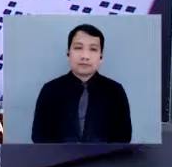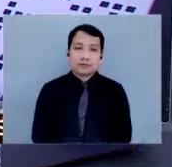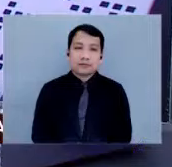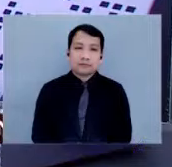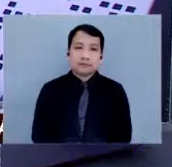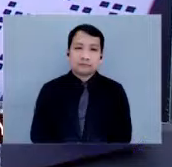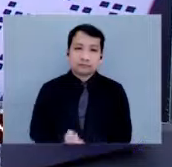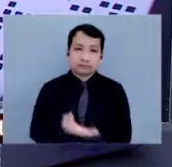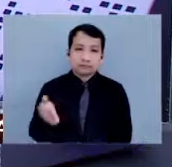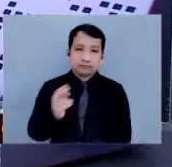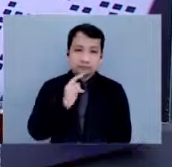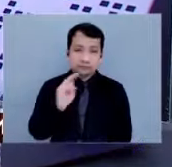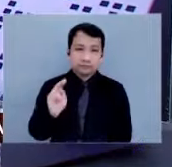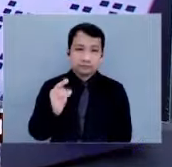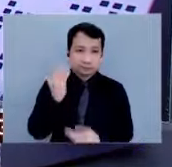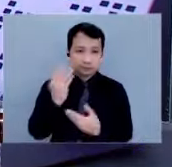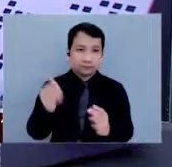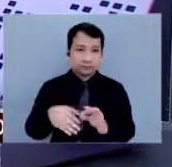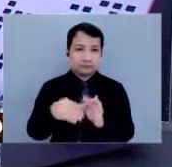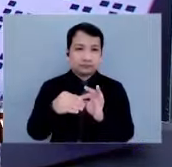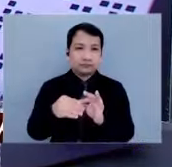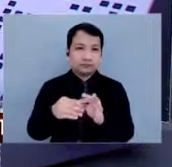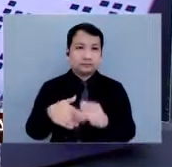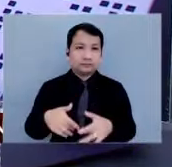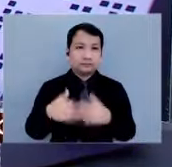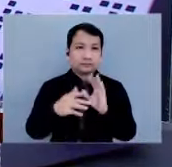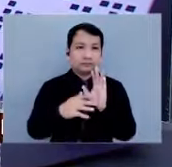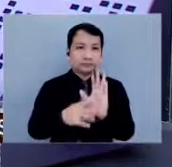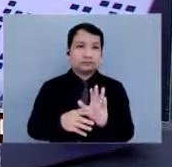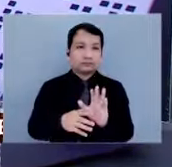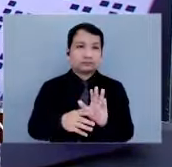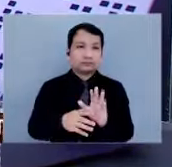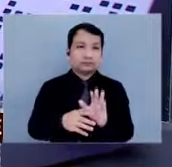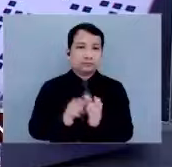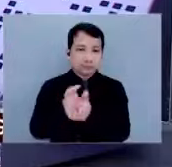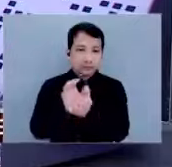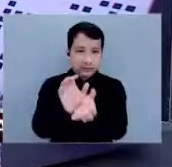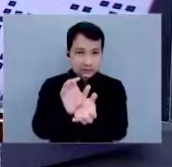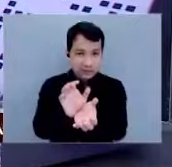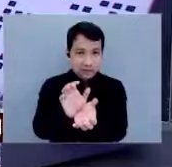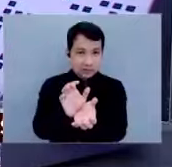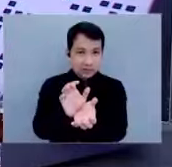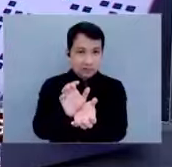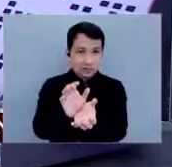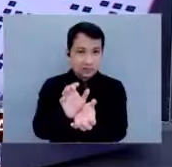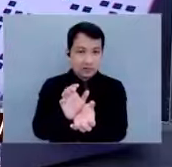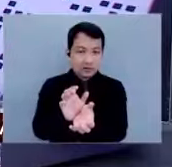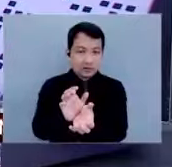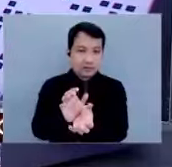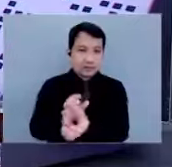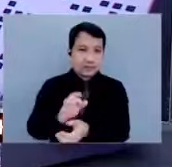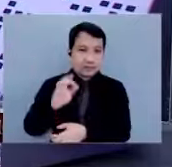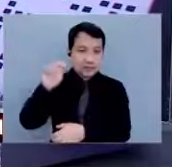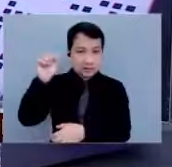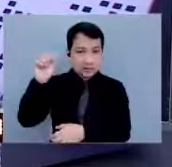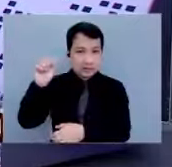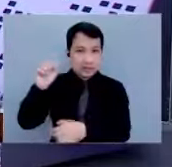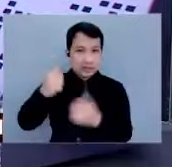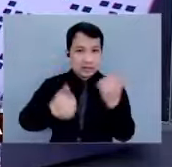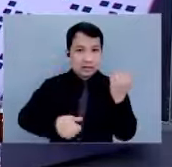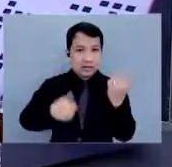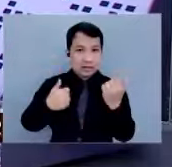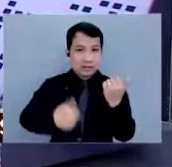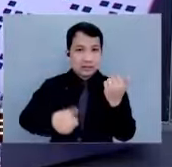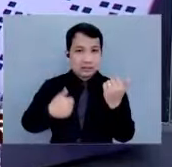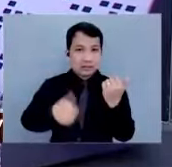Para naman sa ating pabaong pampagood night, buhay na buhay ang Dragon Ball fever sa Argentina. Nagbigay pugay ang fans kay Dragon Ball